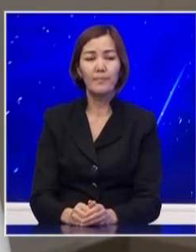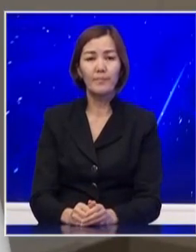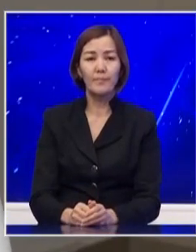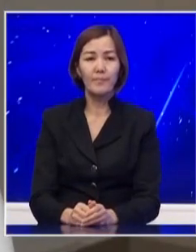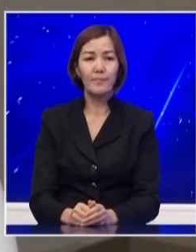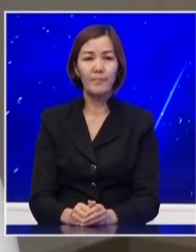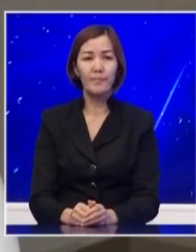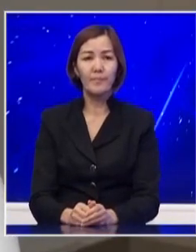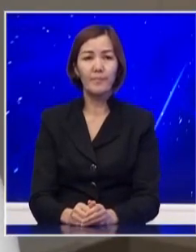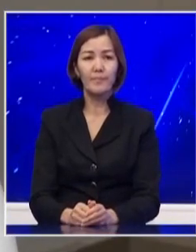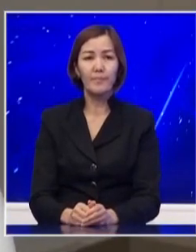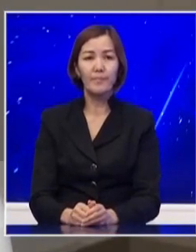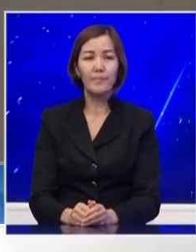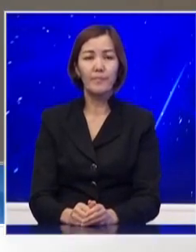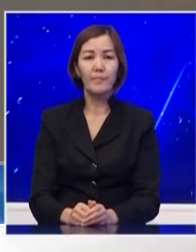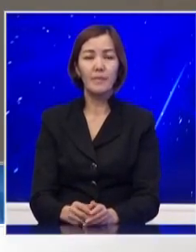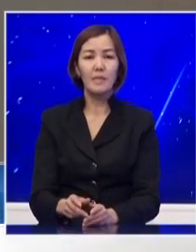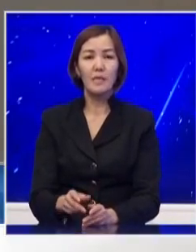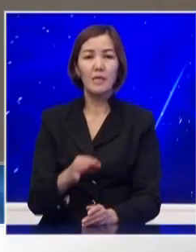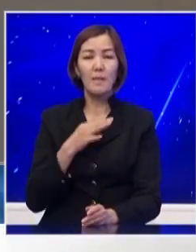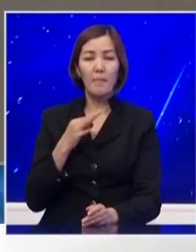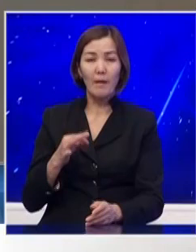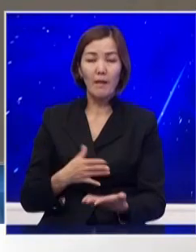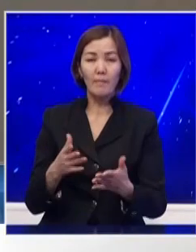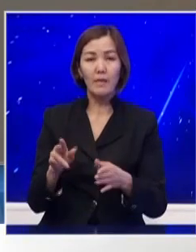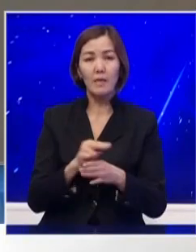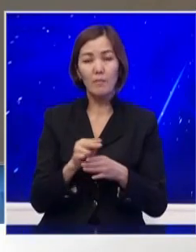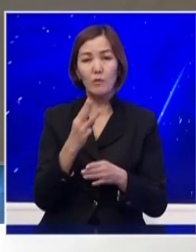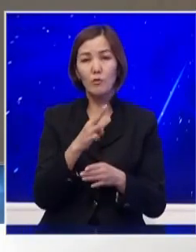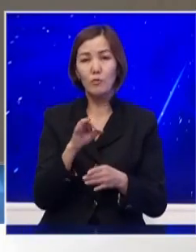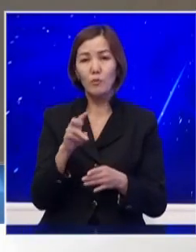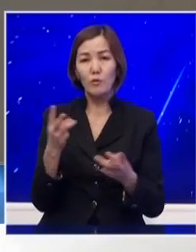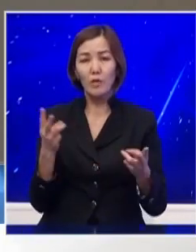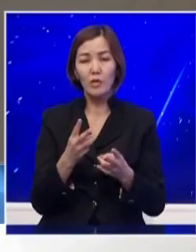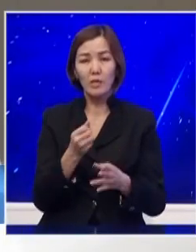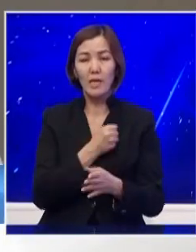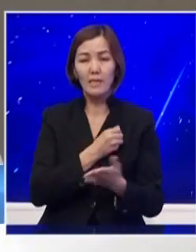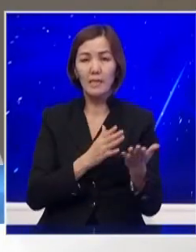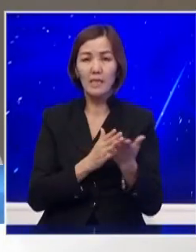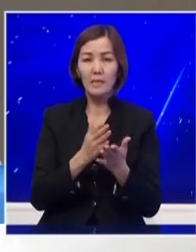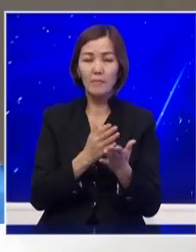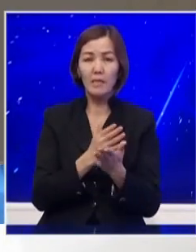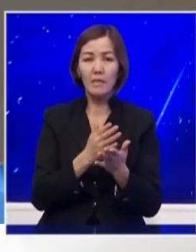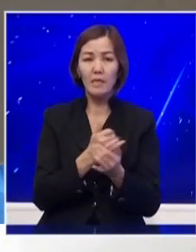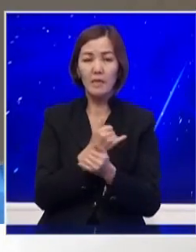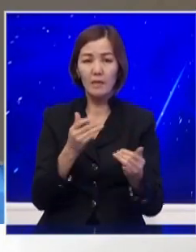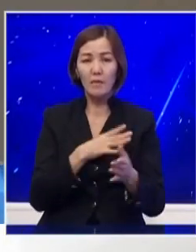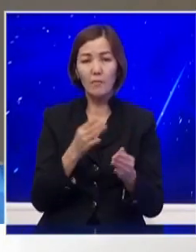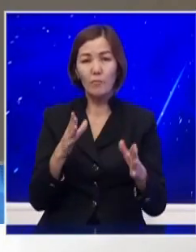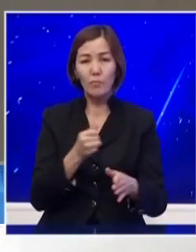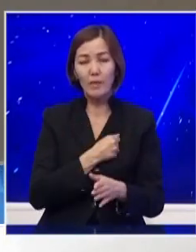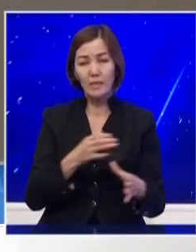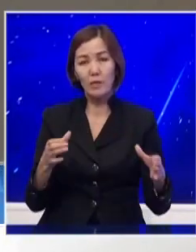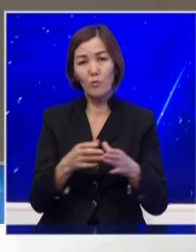этот концерт для моего ребенка. Баламның еміне 3 миллиондай қаржы қажет. Өзім әскери салада қызмет етемін. Бүгін әріптестерім де